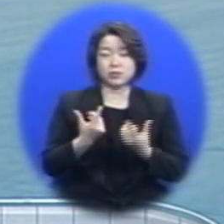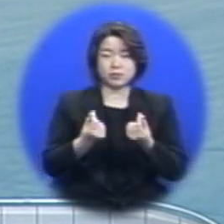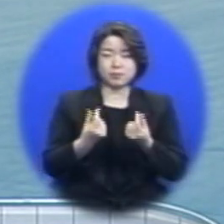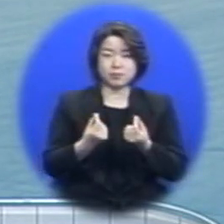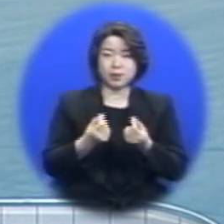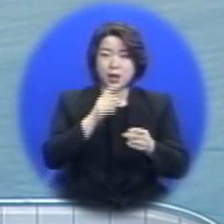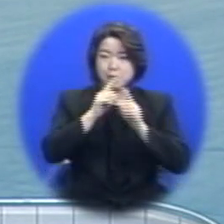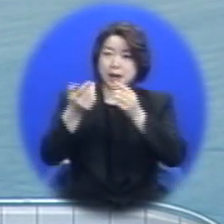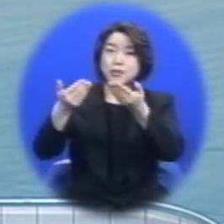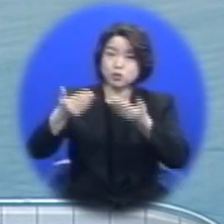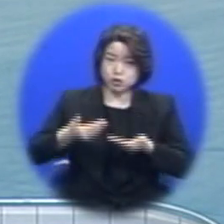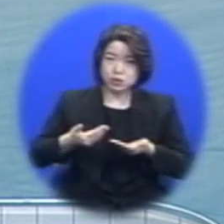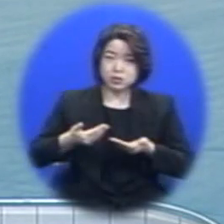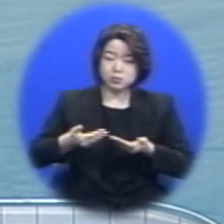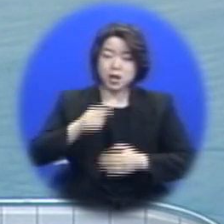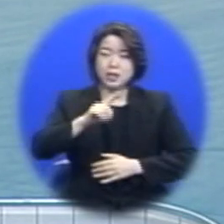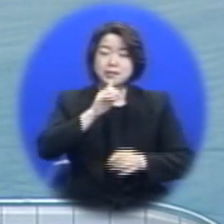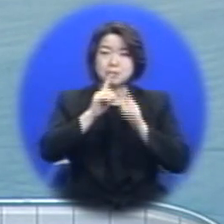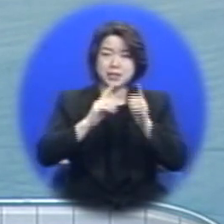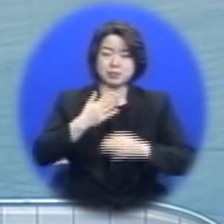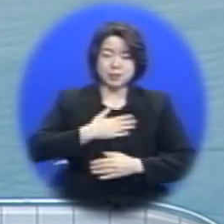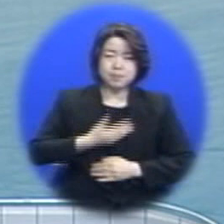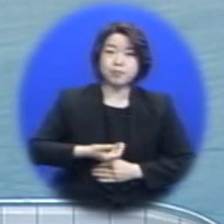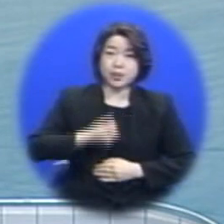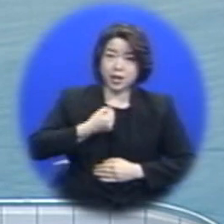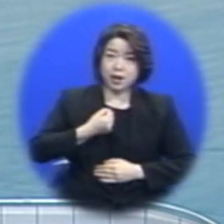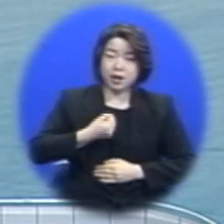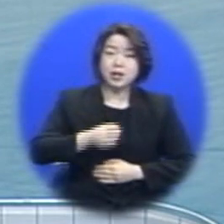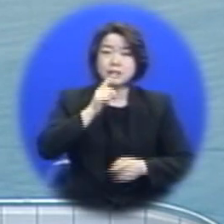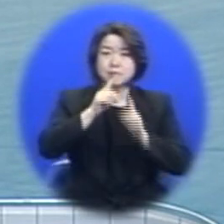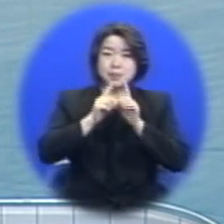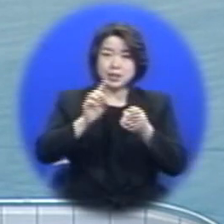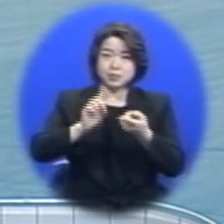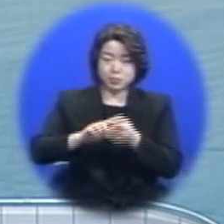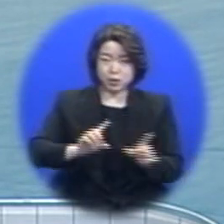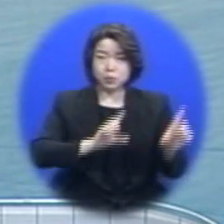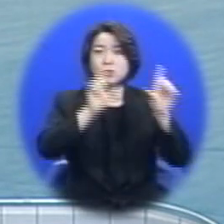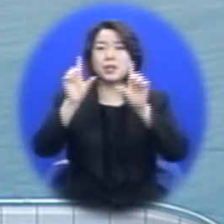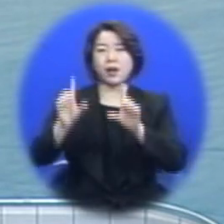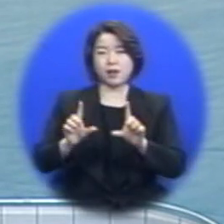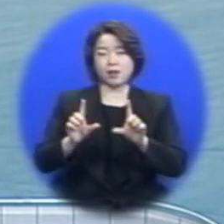말씀을 주셨으면 이제는 그 말씀이 내 것이고 내가 그 말씀대로 사는 거죠.